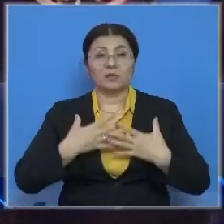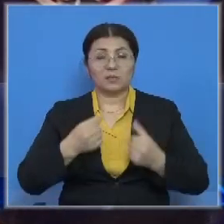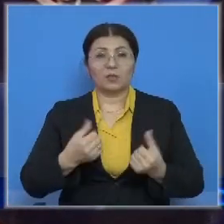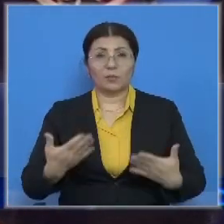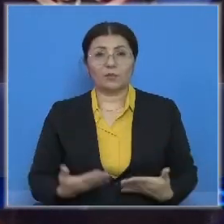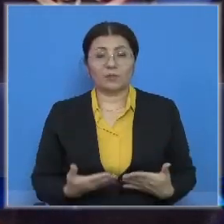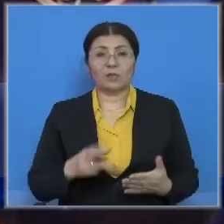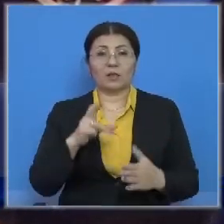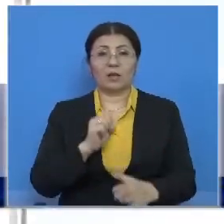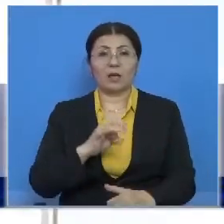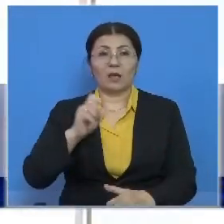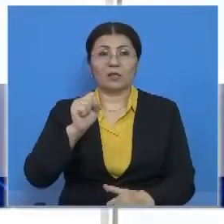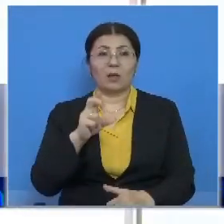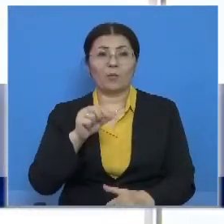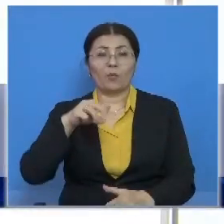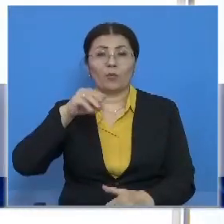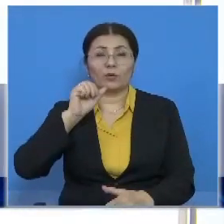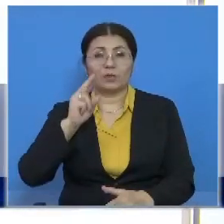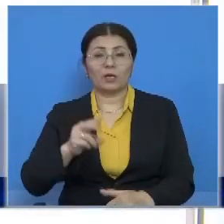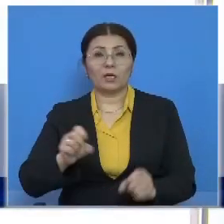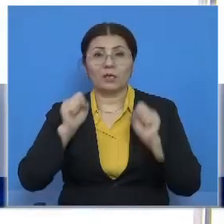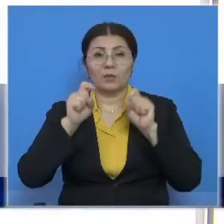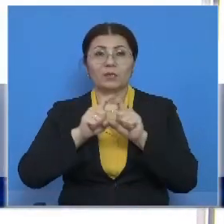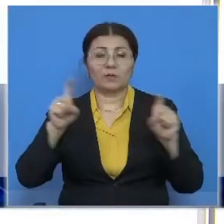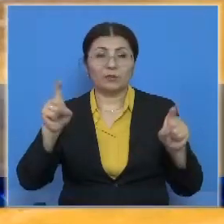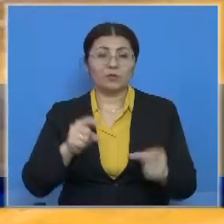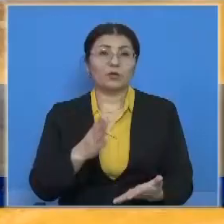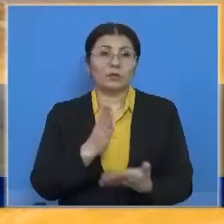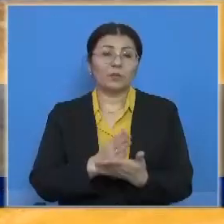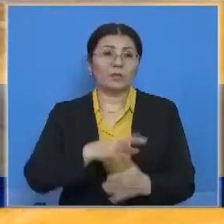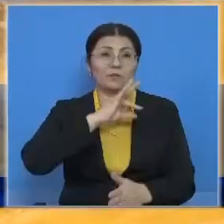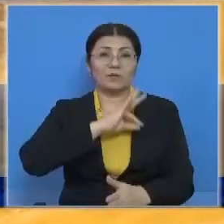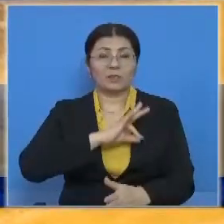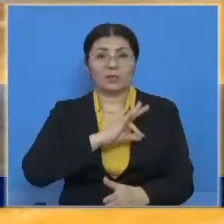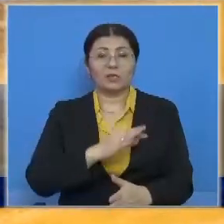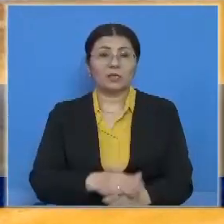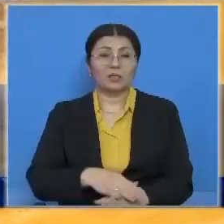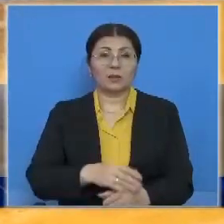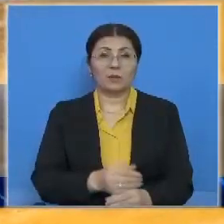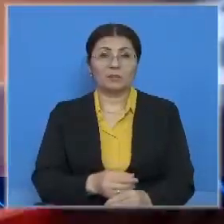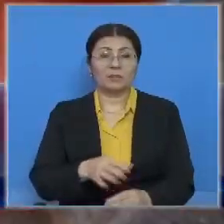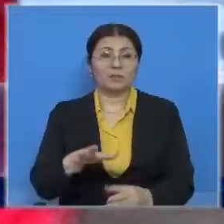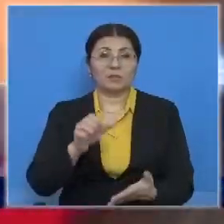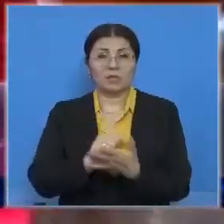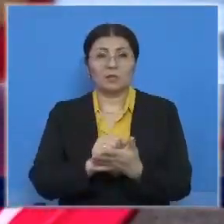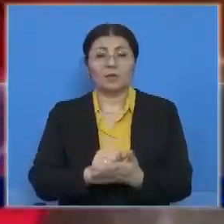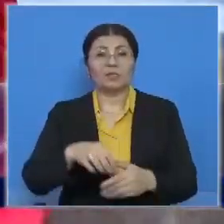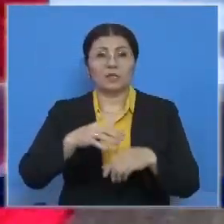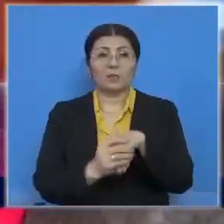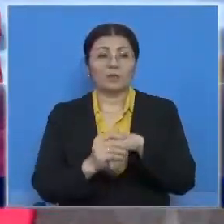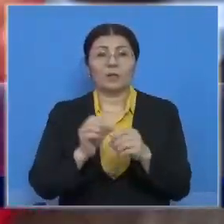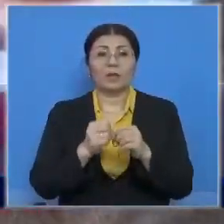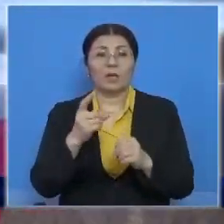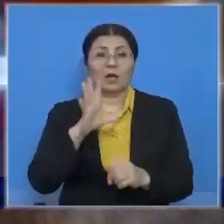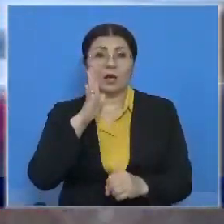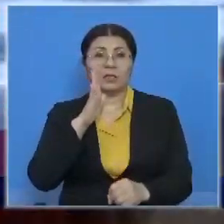корпутахской спорт школе культивируется 10 дисциплин безусловно большой популярностью пользуются секции борьбы так 11-летний Батырхан Пусть пока